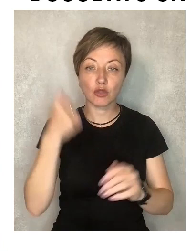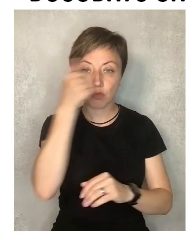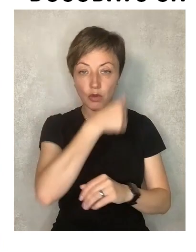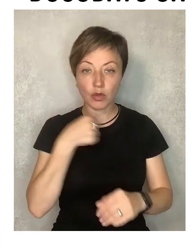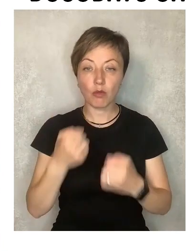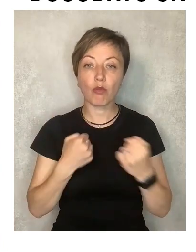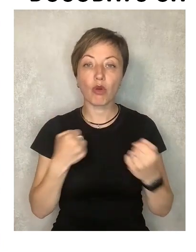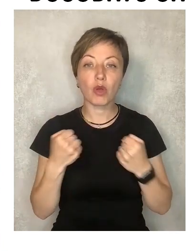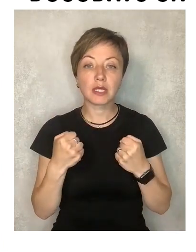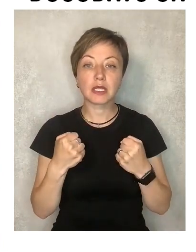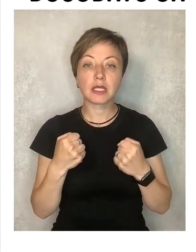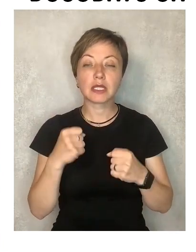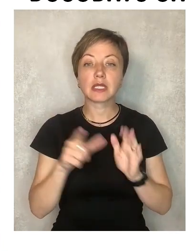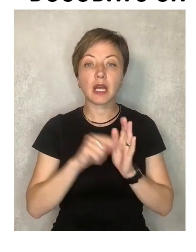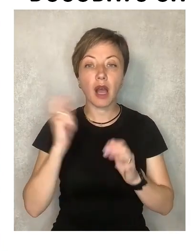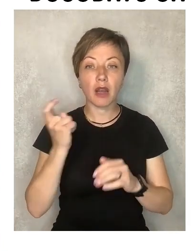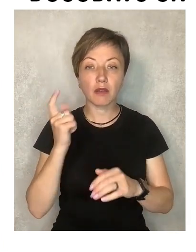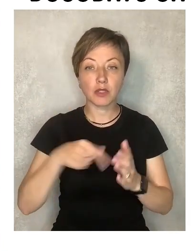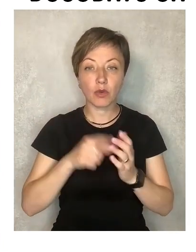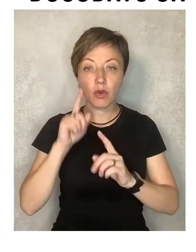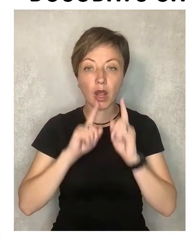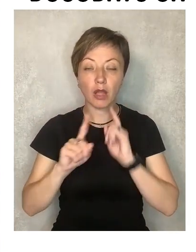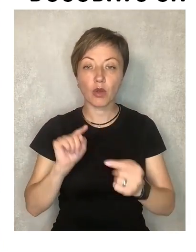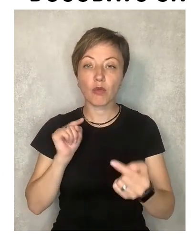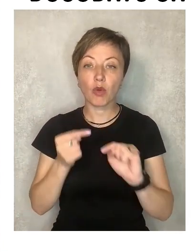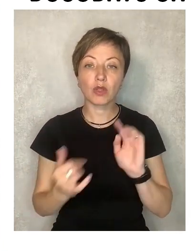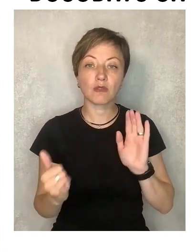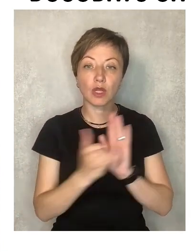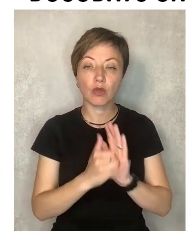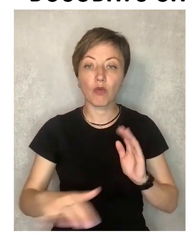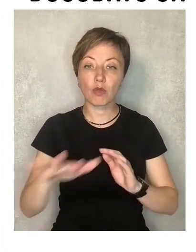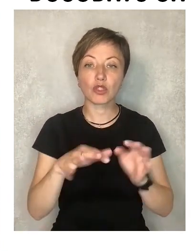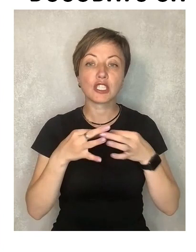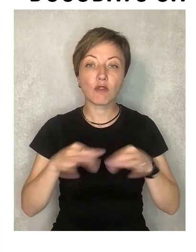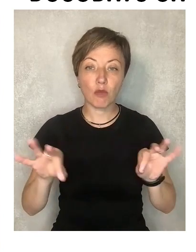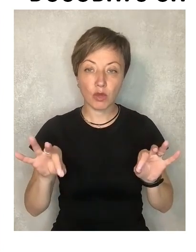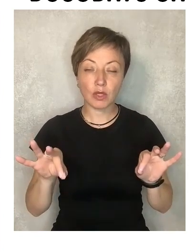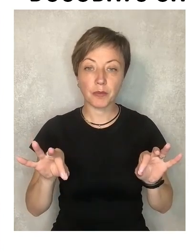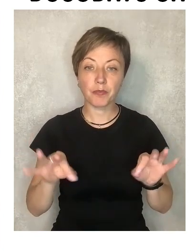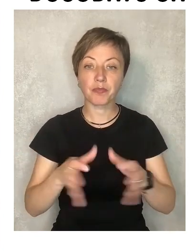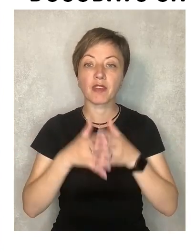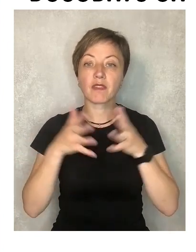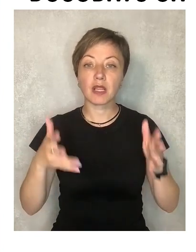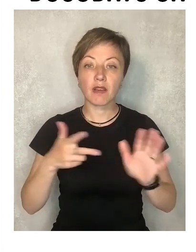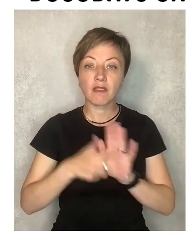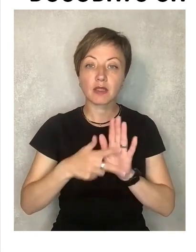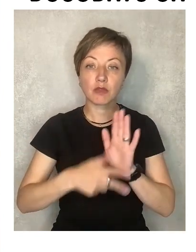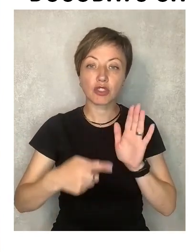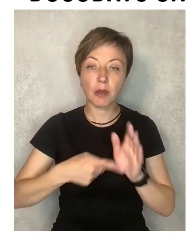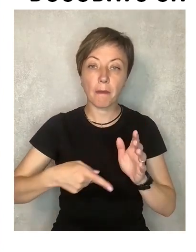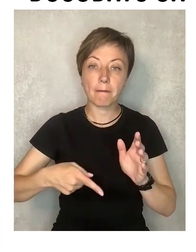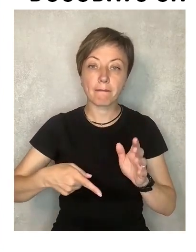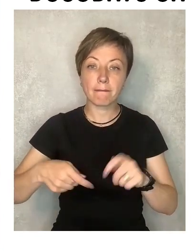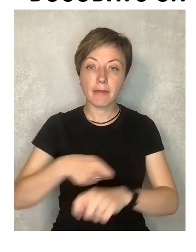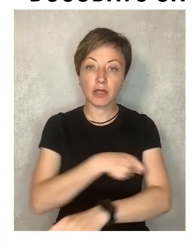боролися з Харківською міською радою проти встановлення на площі Свободи великої 86-метрової колони. От я була юристом